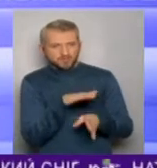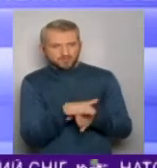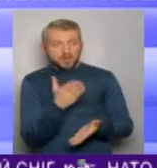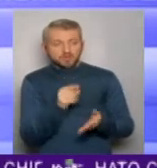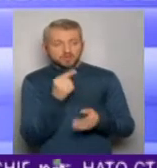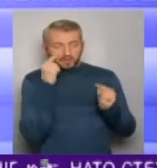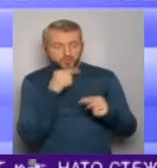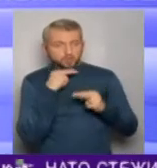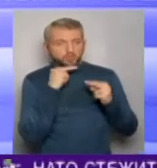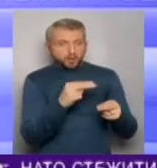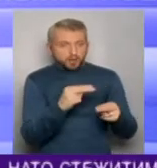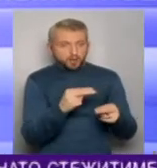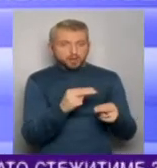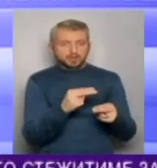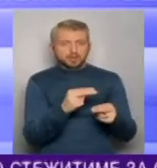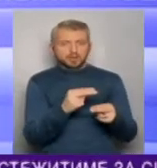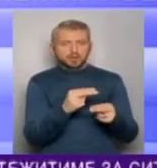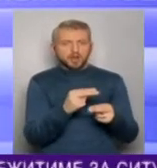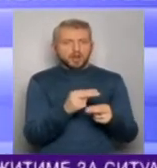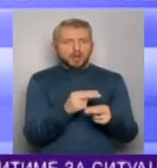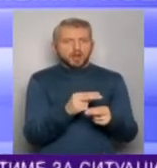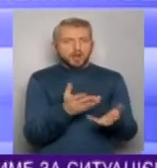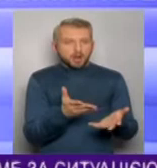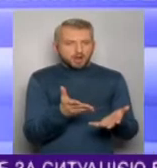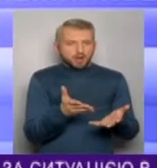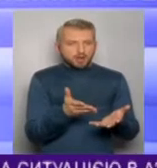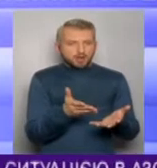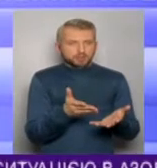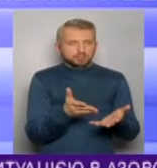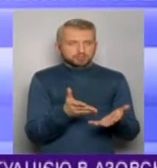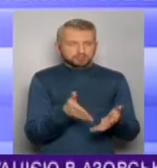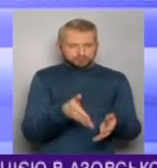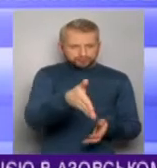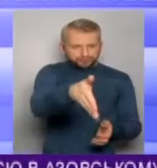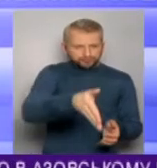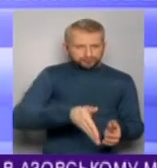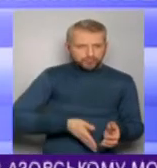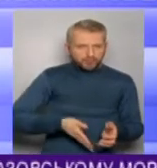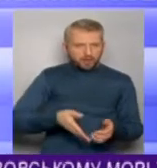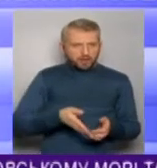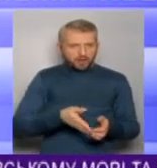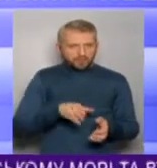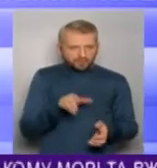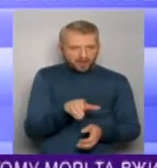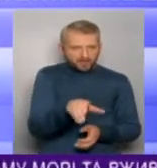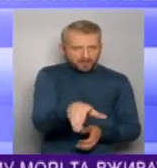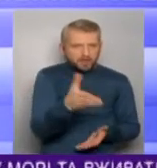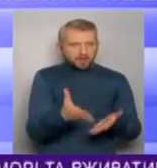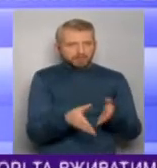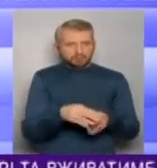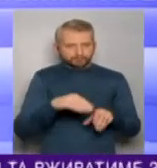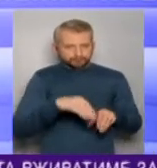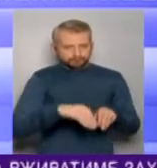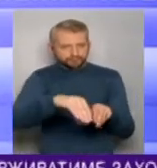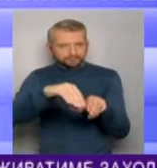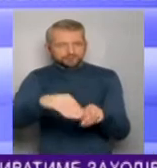увагу, ставиться коли сидбійна стрічка, або ті роботи, які неважливо, яка температура. Тому,